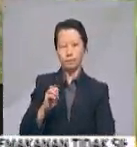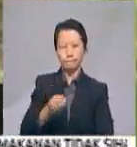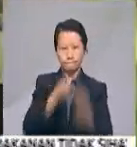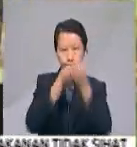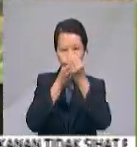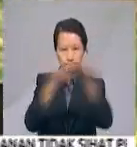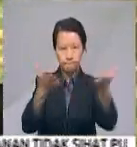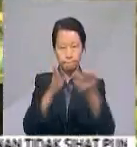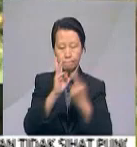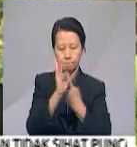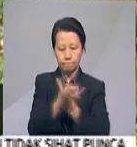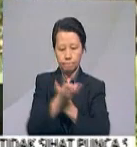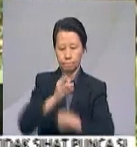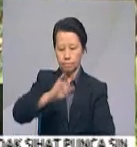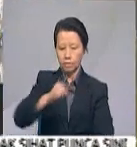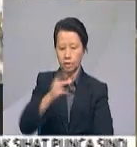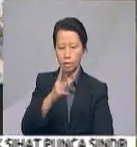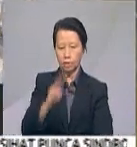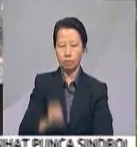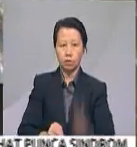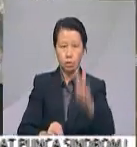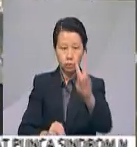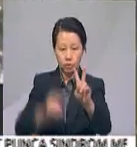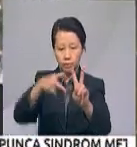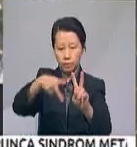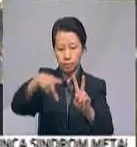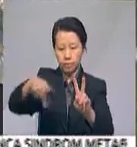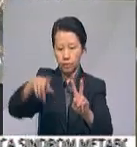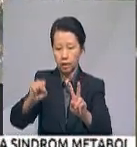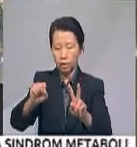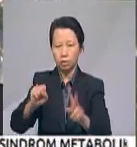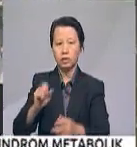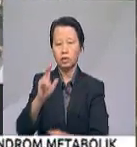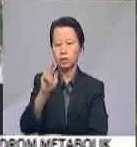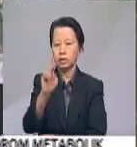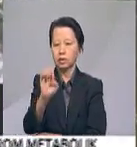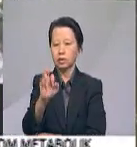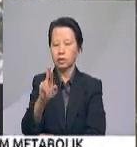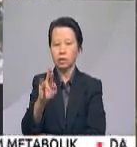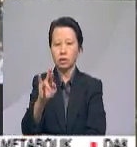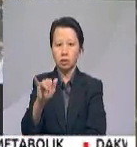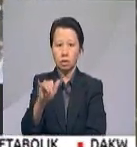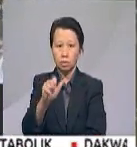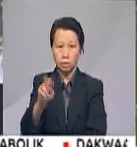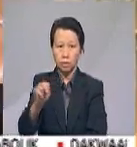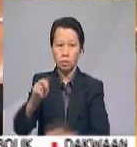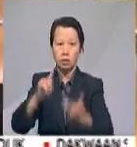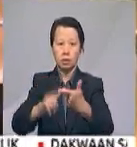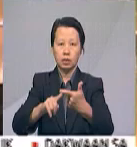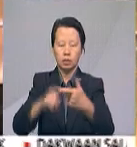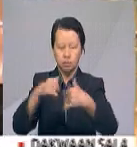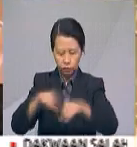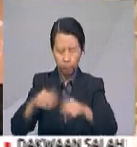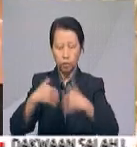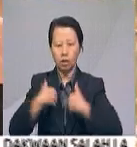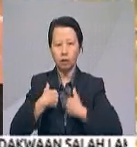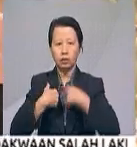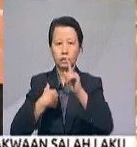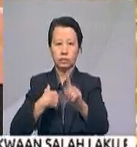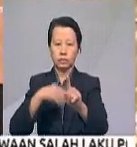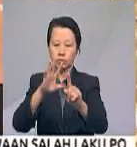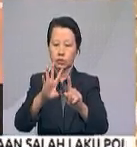Jabatan Kebajikan Masyarakat, 2 PPS di daerah Krian iaitu Sekolah Kebangsaan Cangkat Lobak masih menempatkan